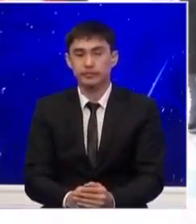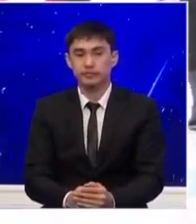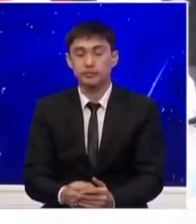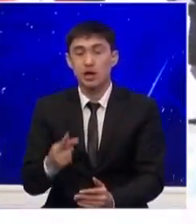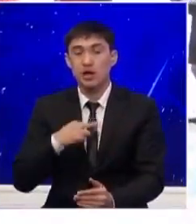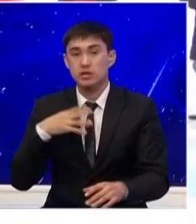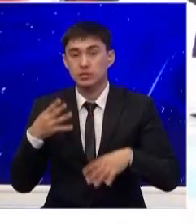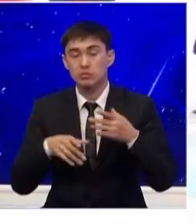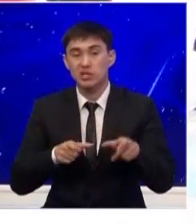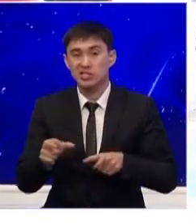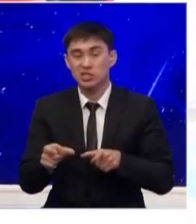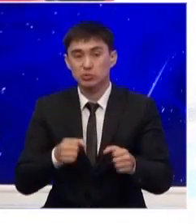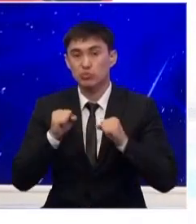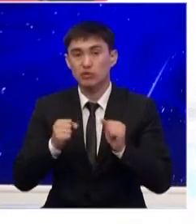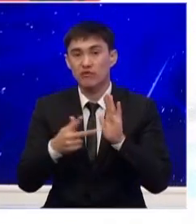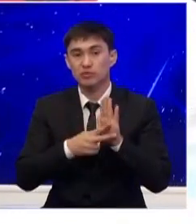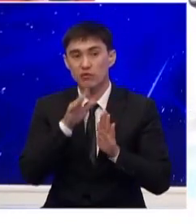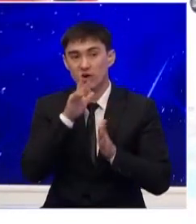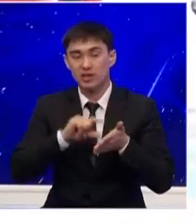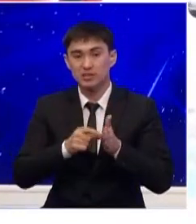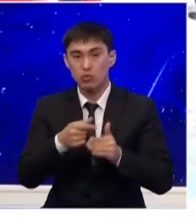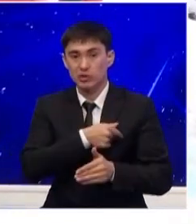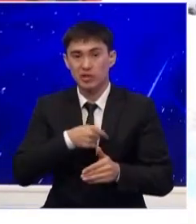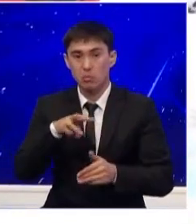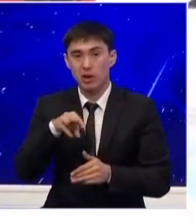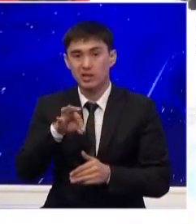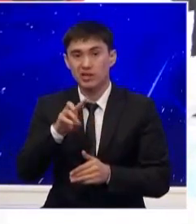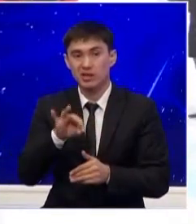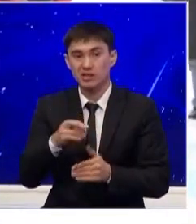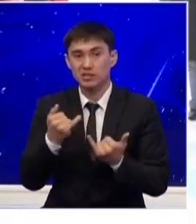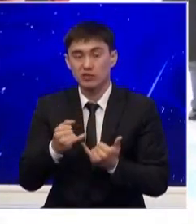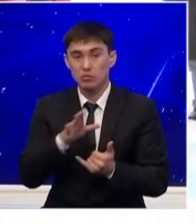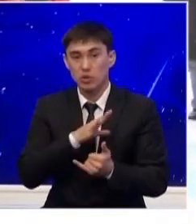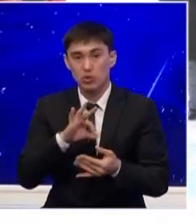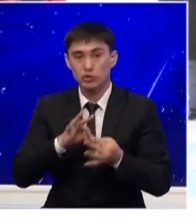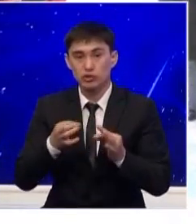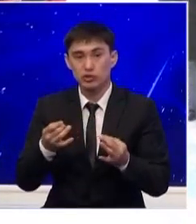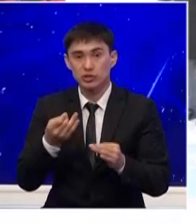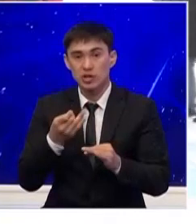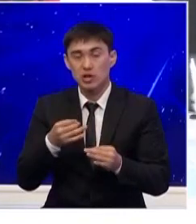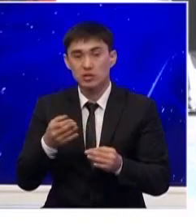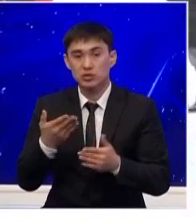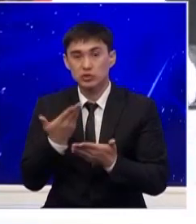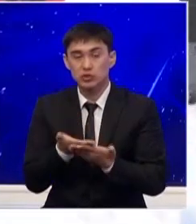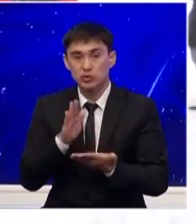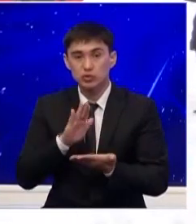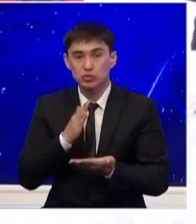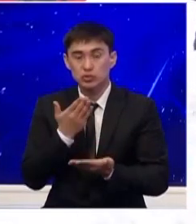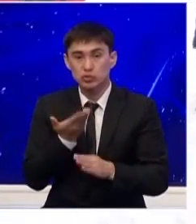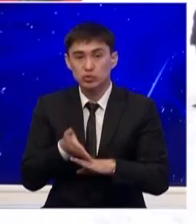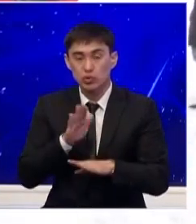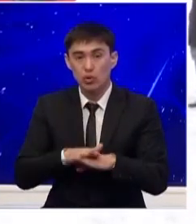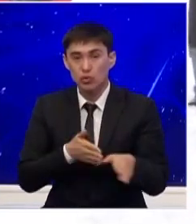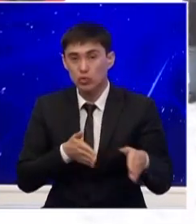Я занимаюсь лыжным спортом с 8 класса. Мой тренер Марат Ерлик. Сегодня было очень непросто. Из-за снегопада трасса